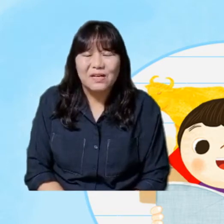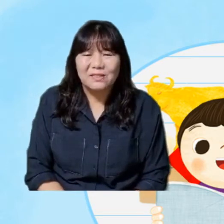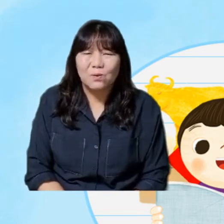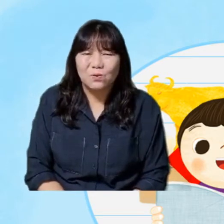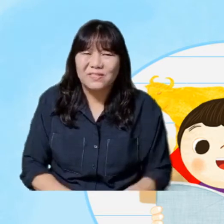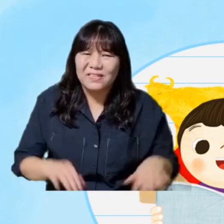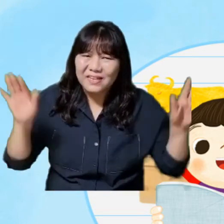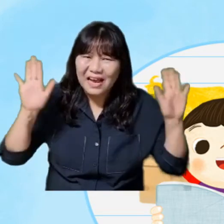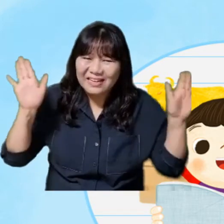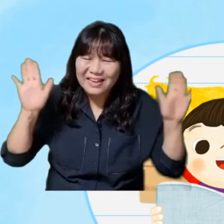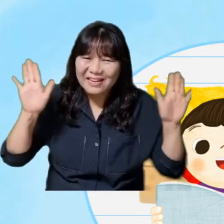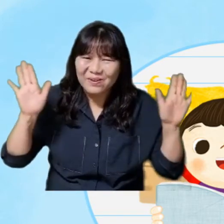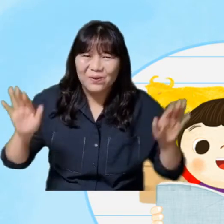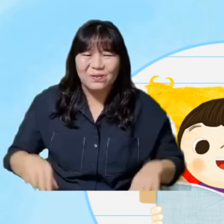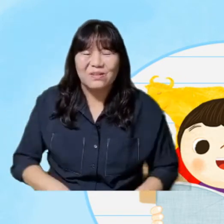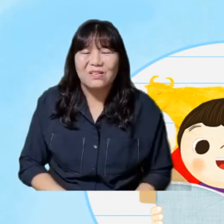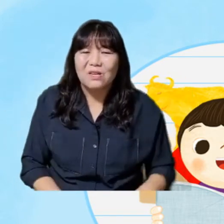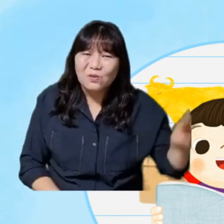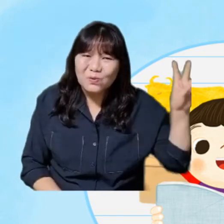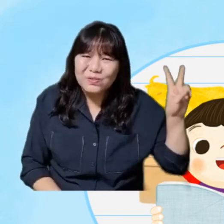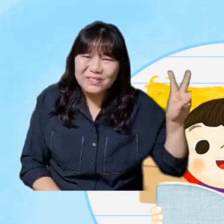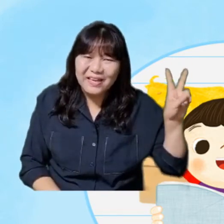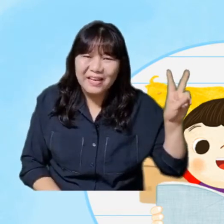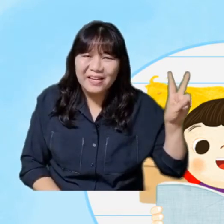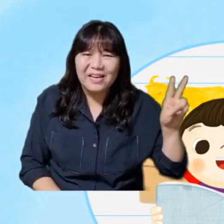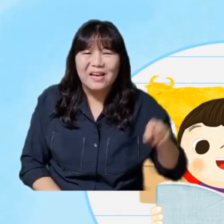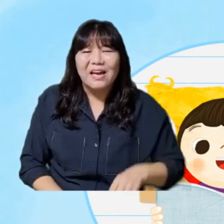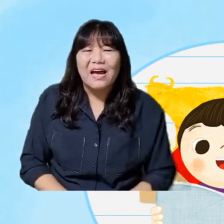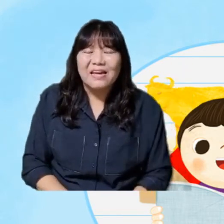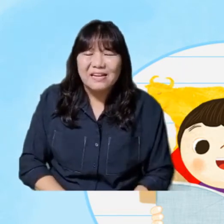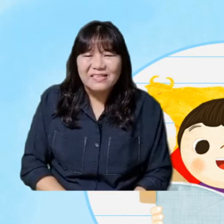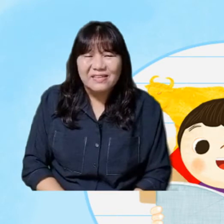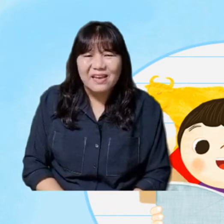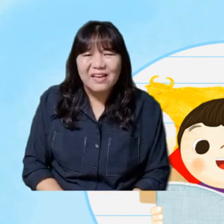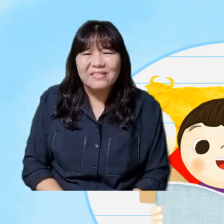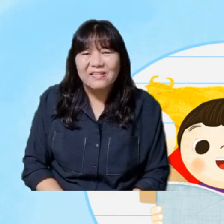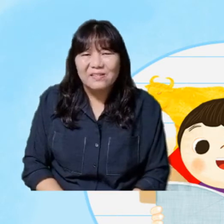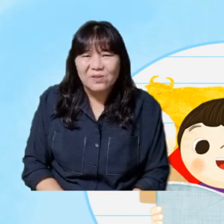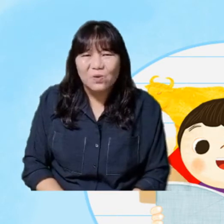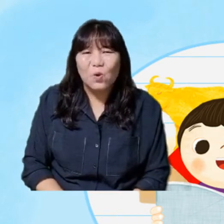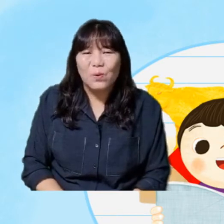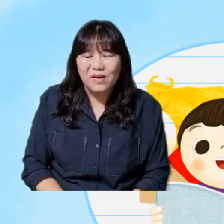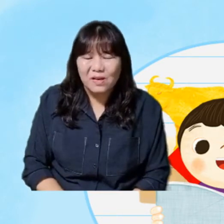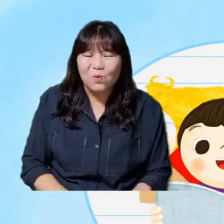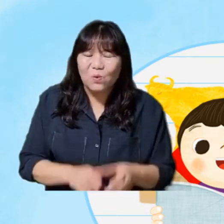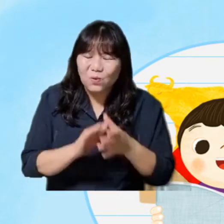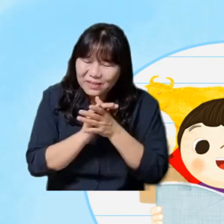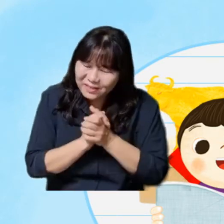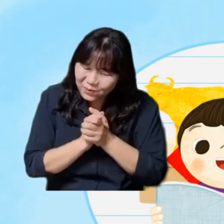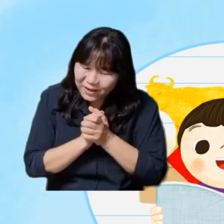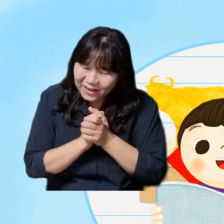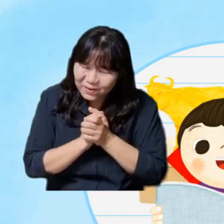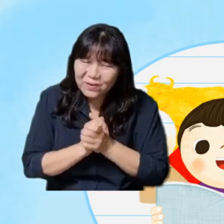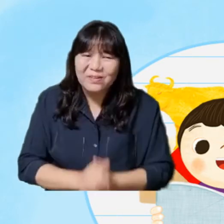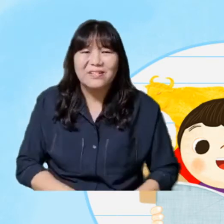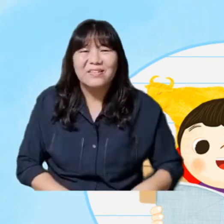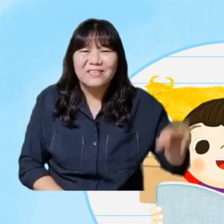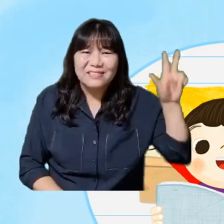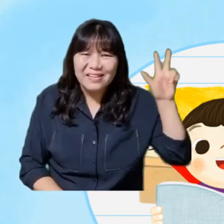장난감을 가지고 오지 않아요. 둘째, 하나님께 죄를 고백하고